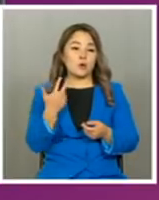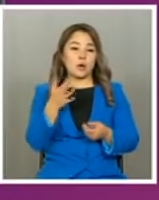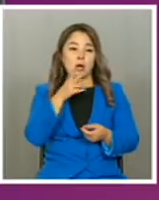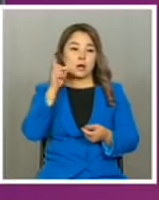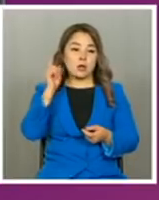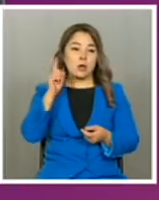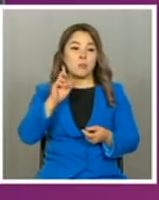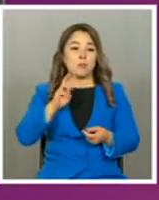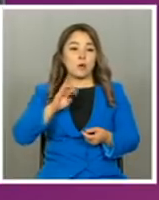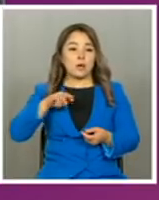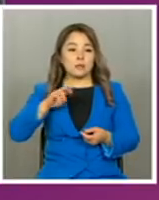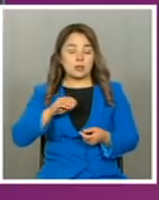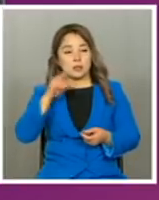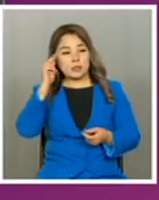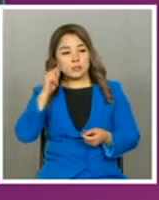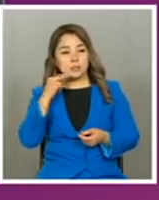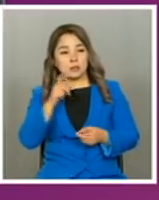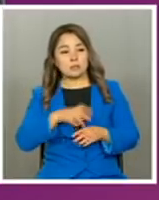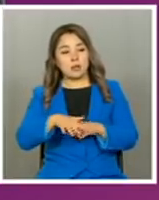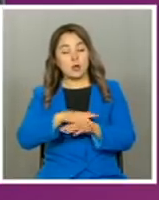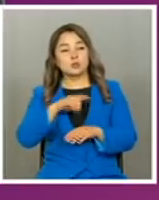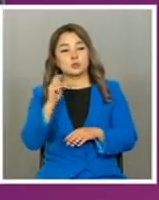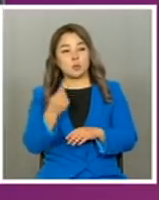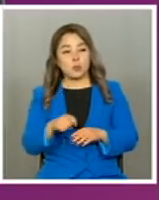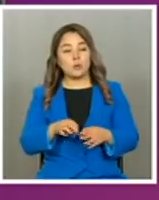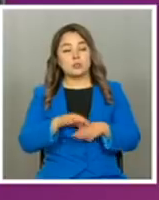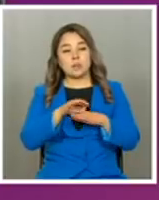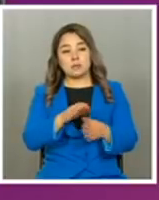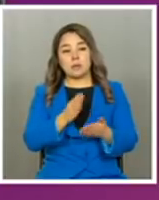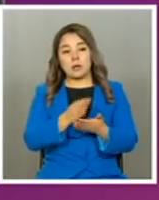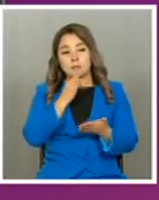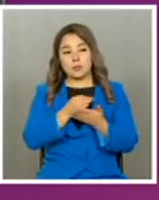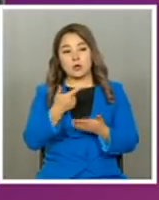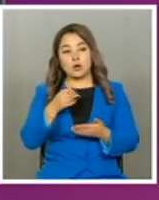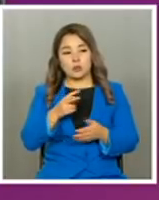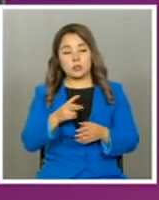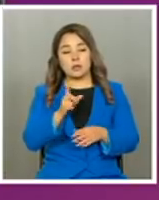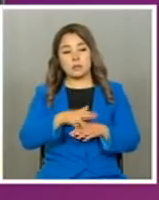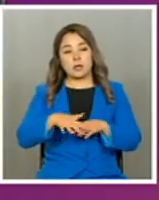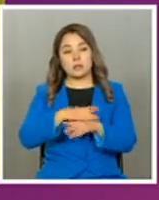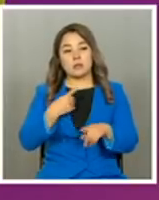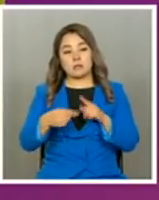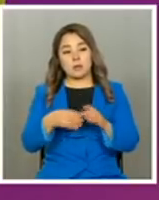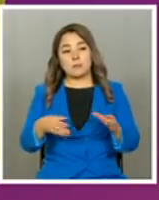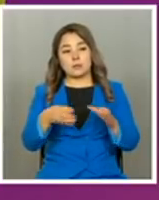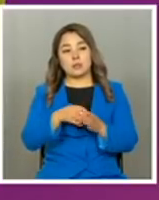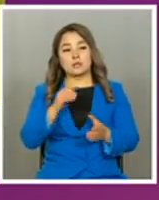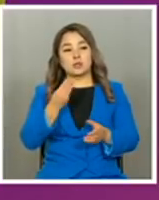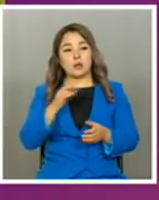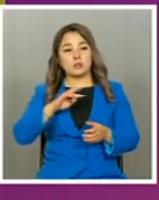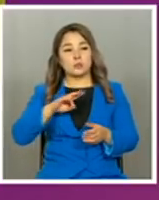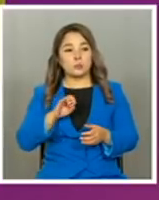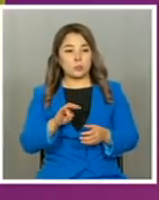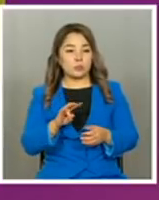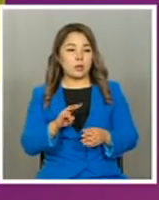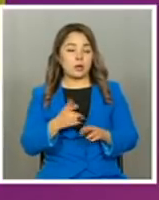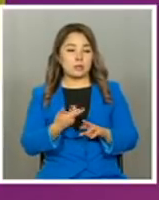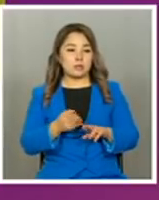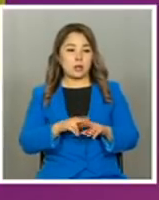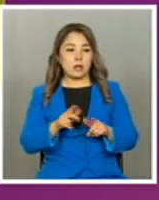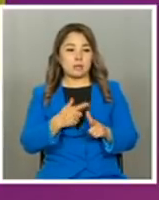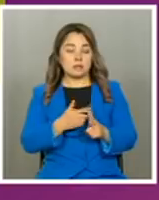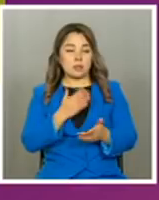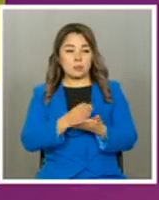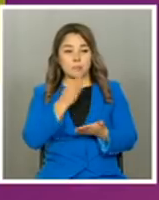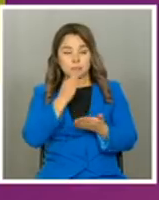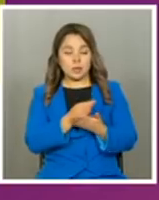мөде Қытаймен соғыста жеңіске жетіп, ғұн тайпаларының басын біріктіріп, билеуші Шаньюй атанады. Оның билігі үстем